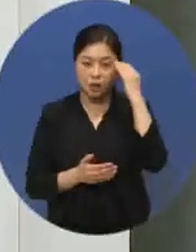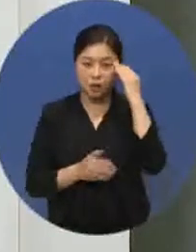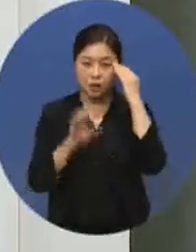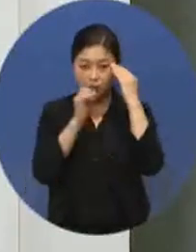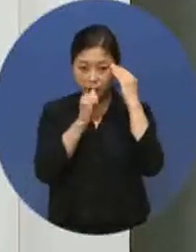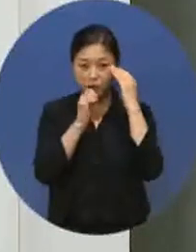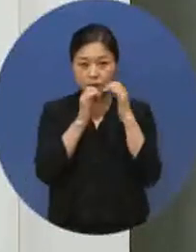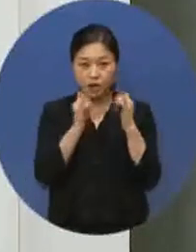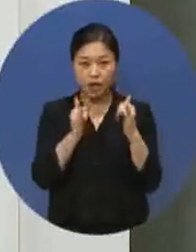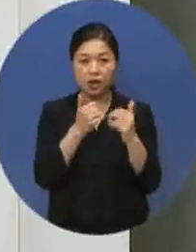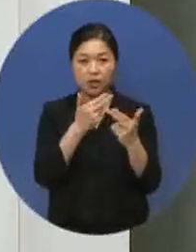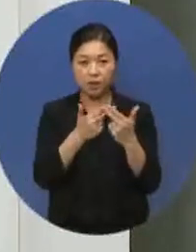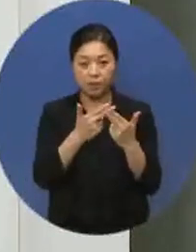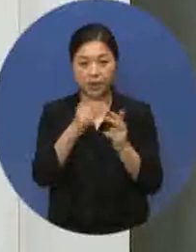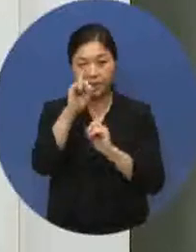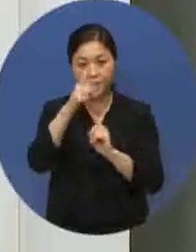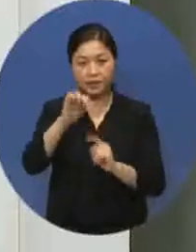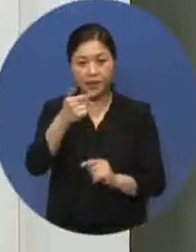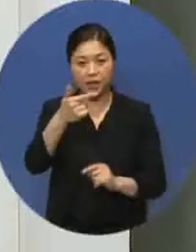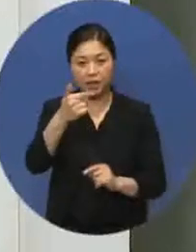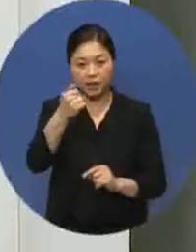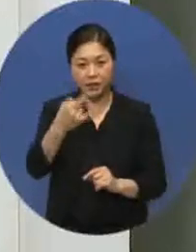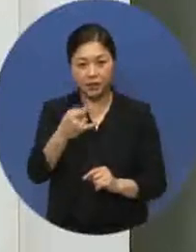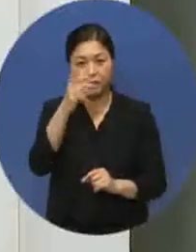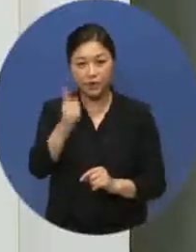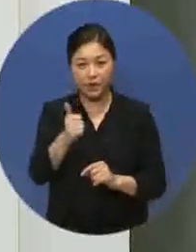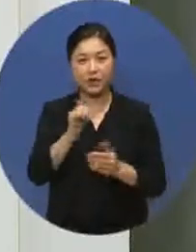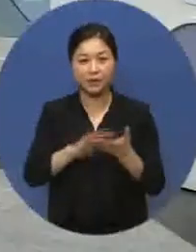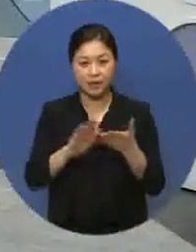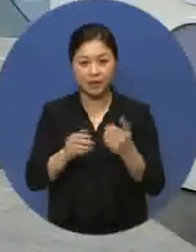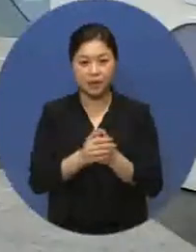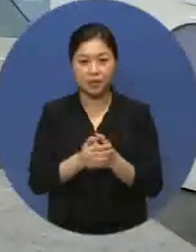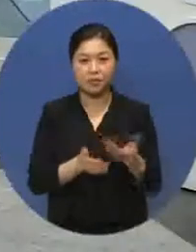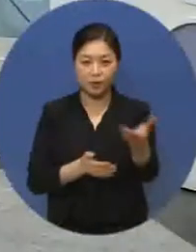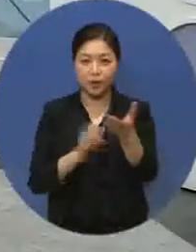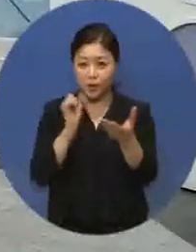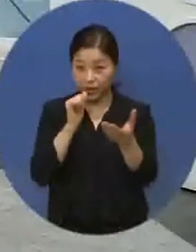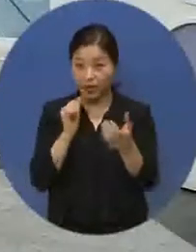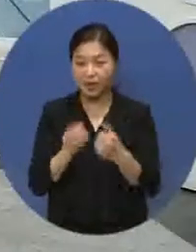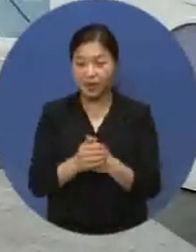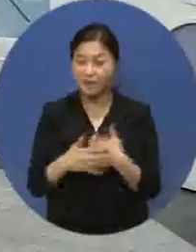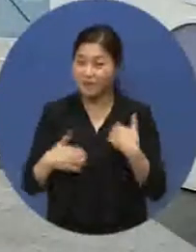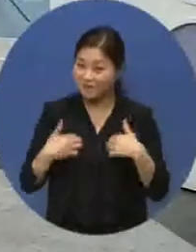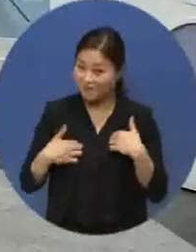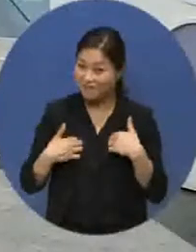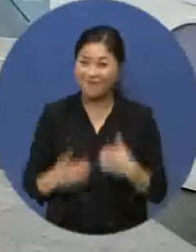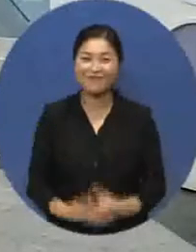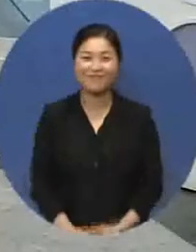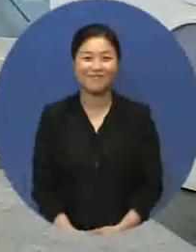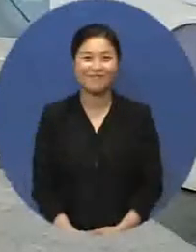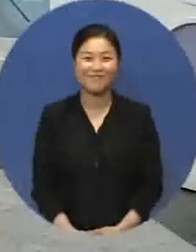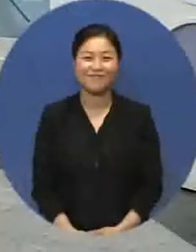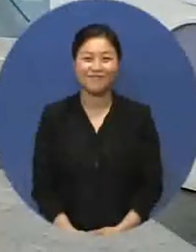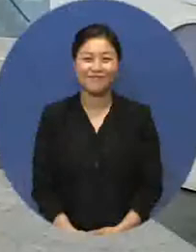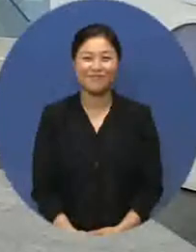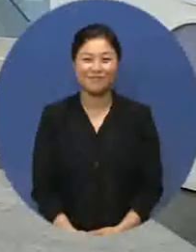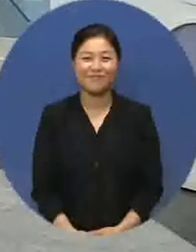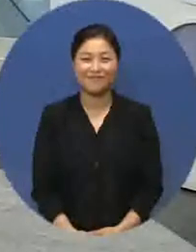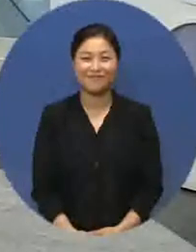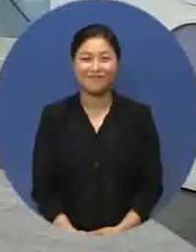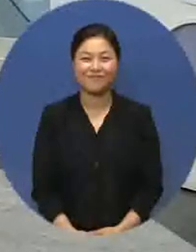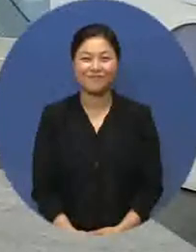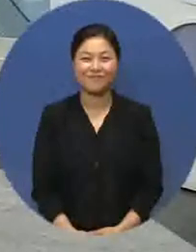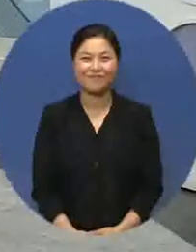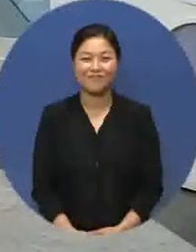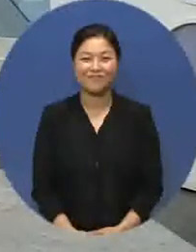대한변호사협회 이찬희 회장입니다. 여러분께 소개합니다. 반갑습니다. 안녕하십니까? 네, 반갑습니다. 예.